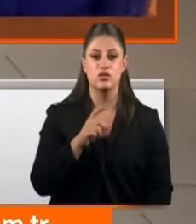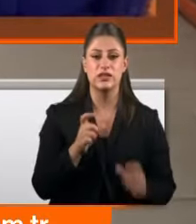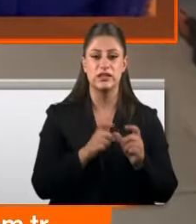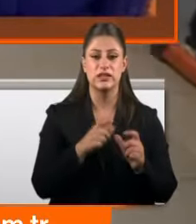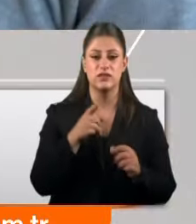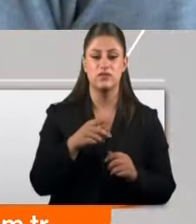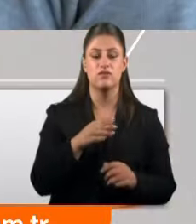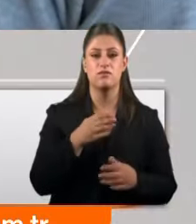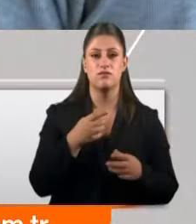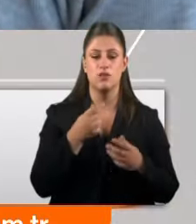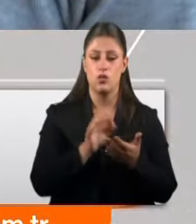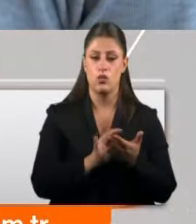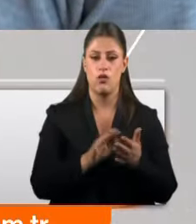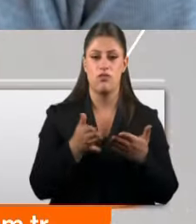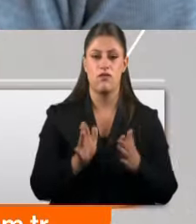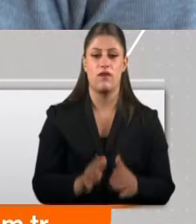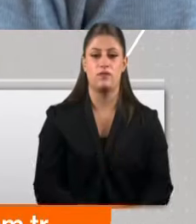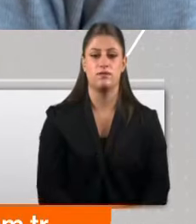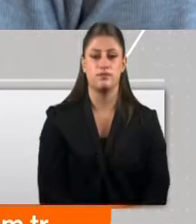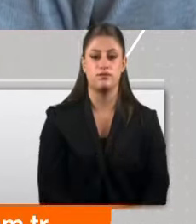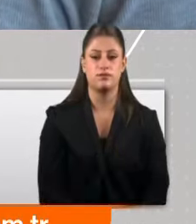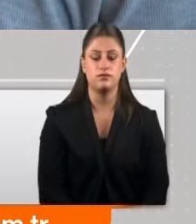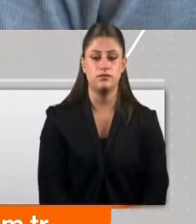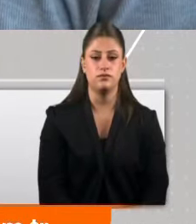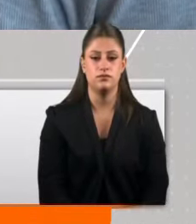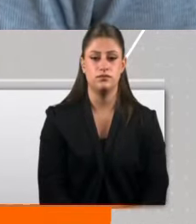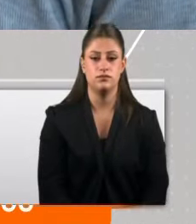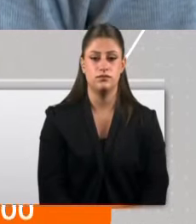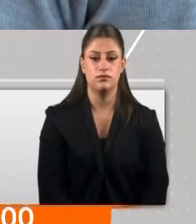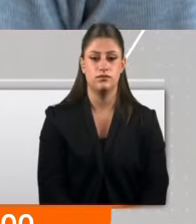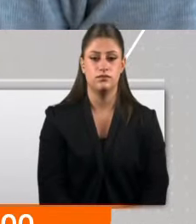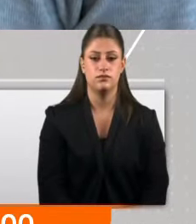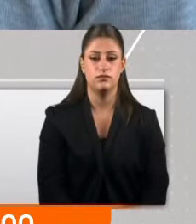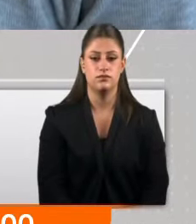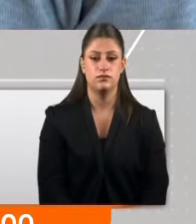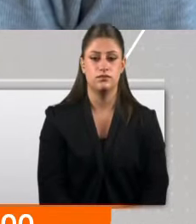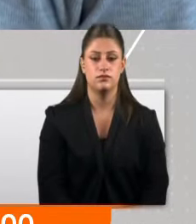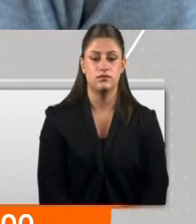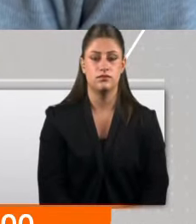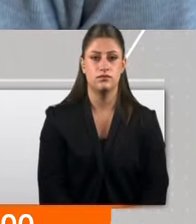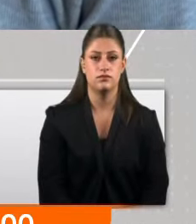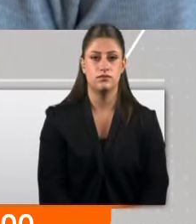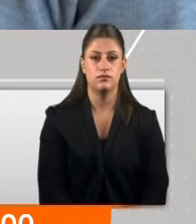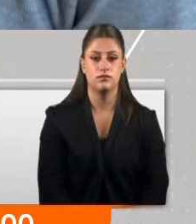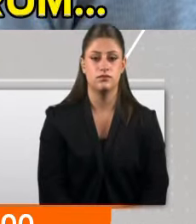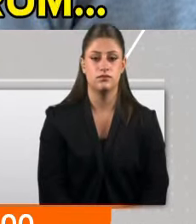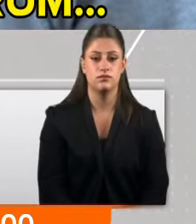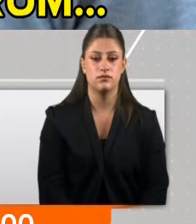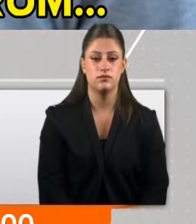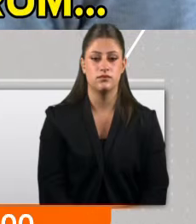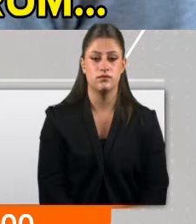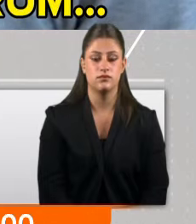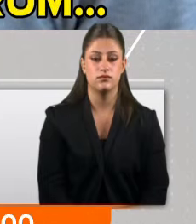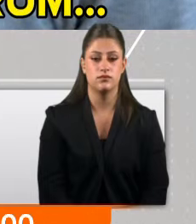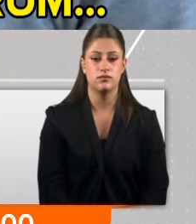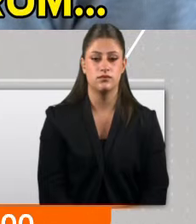öğrenimine devam ediyor. Abimin isminin verildiği okulda okumak, burada bulunmaktan çok gurur duyuyorum. Peki ne